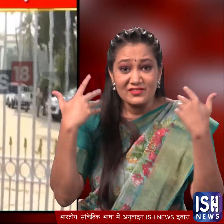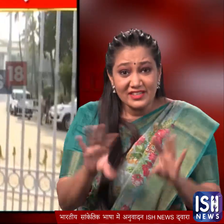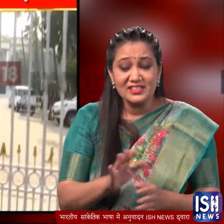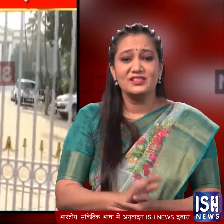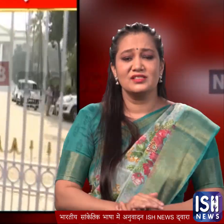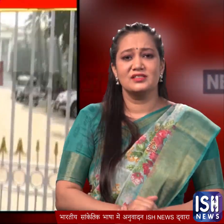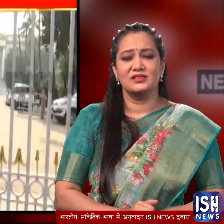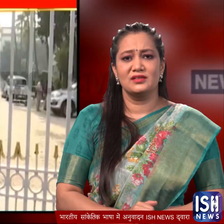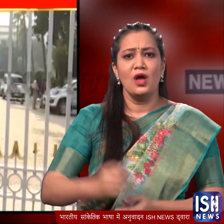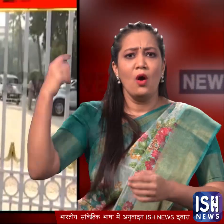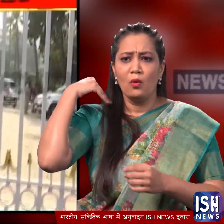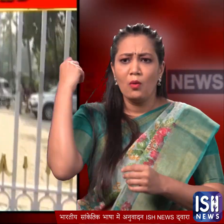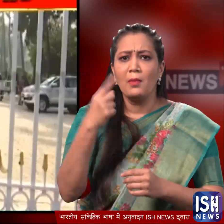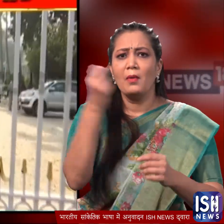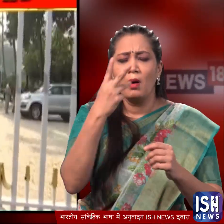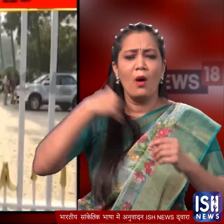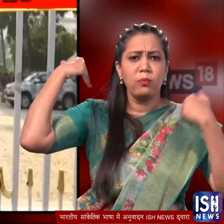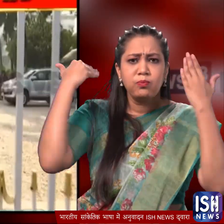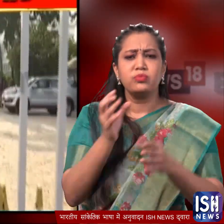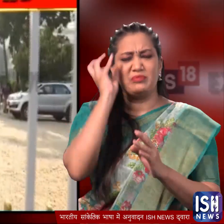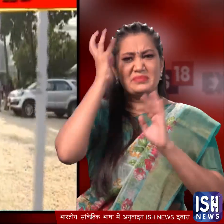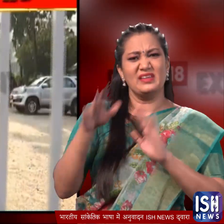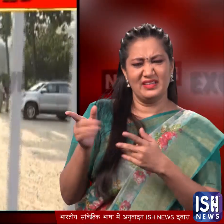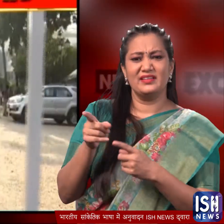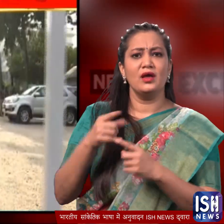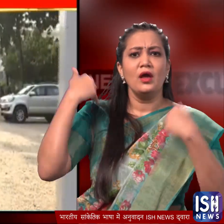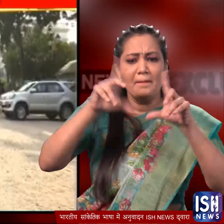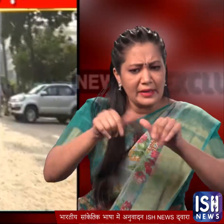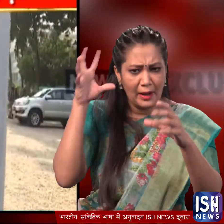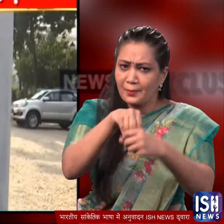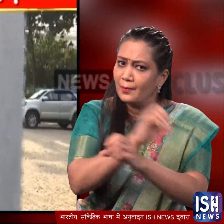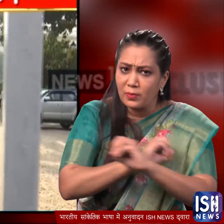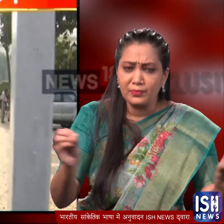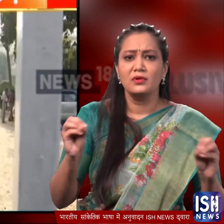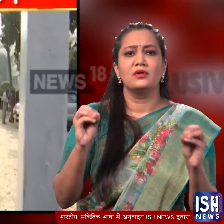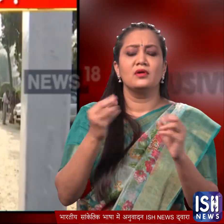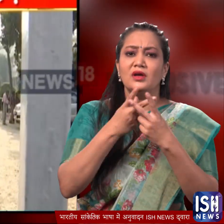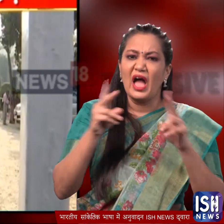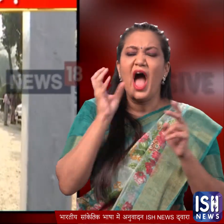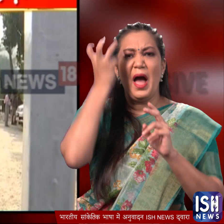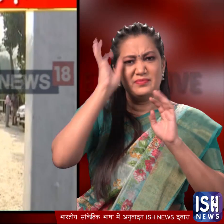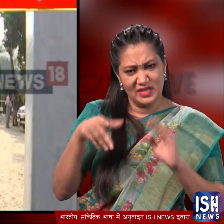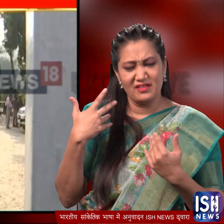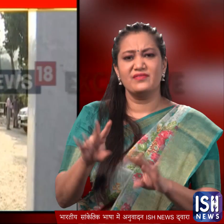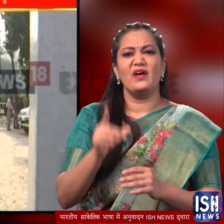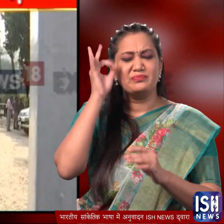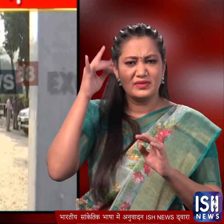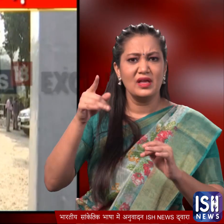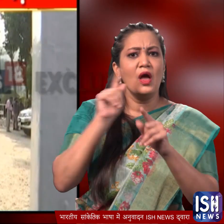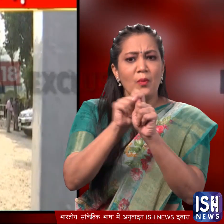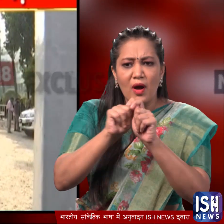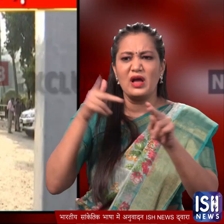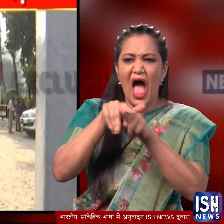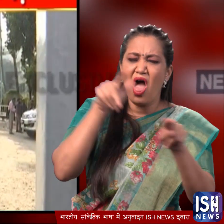इस्तीफा दिया है आज कई महीनों की नाराज़गी के बाद, कैबिनेट की बैठकों में नहीं जाते थे और ये भी नाराज़गी जता चुके थे कि